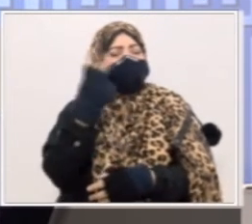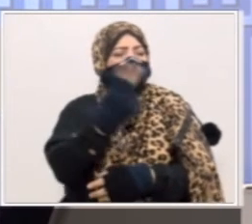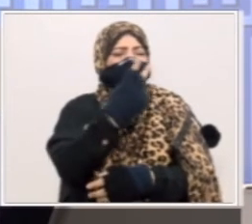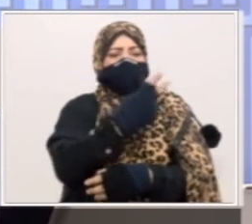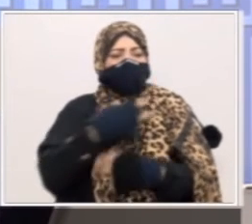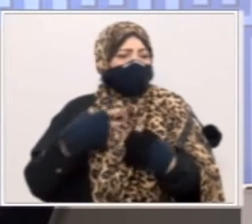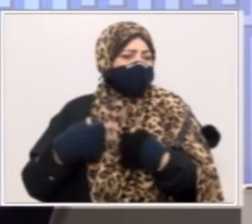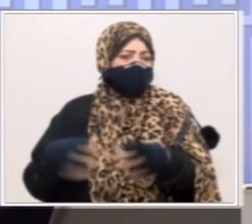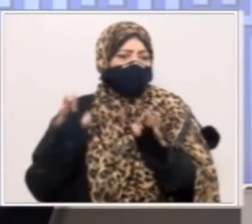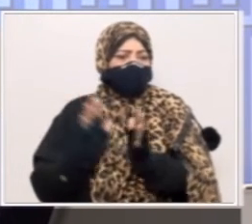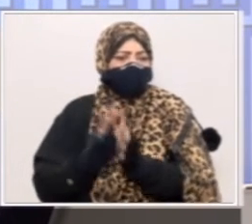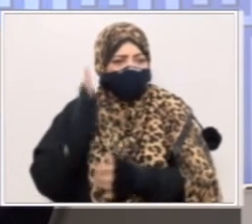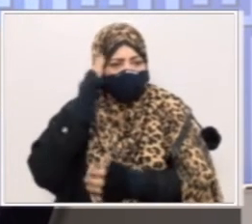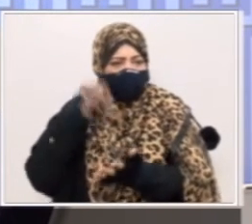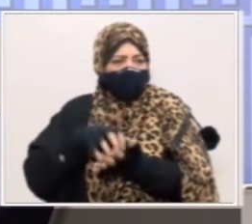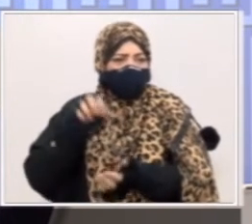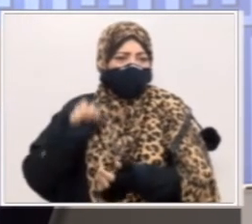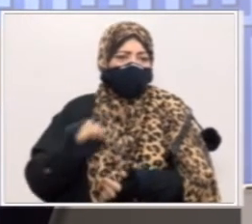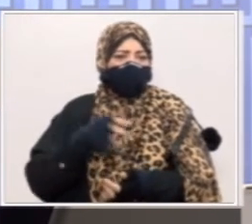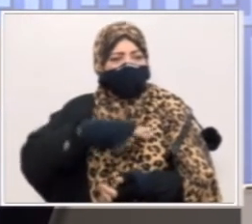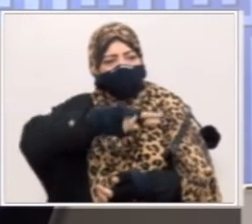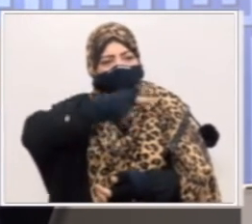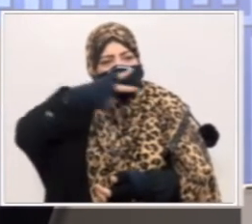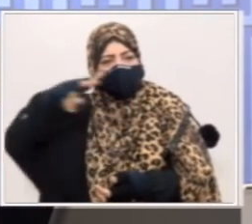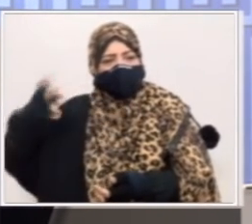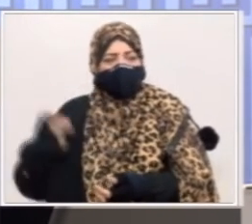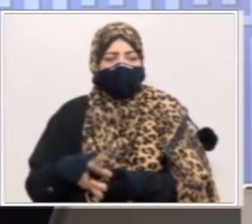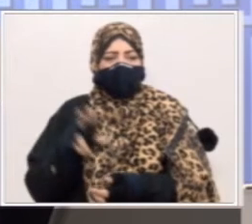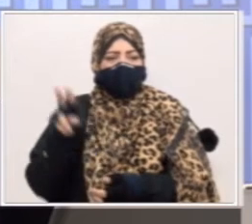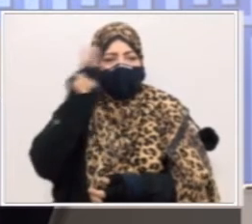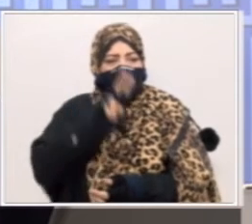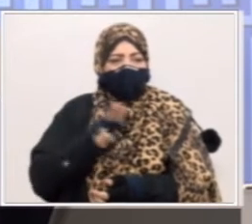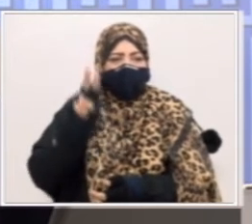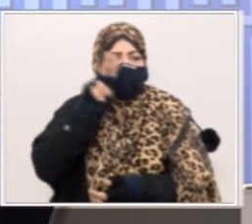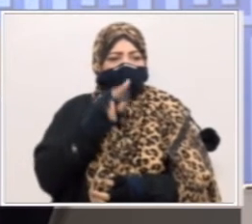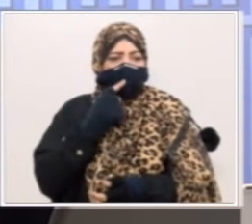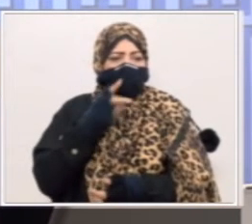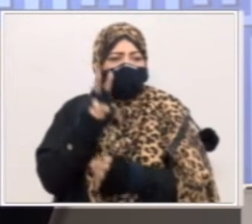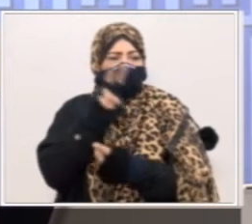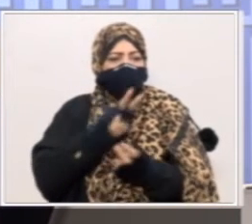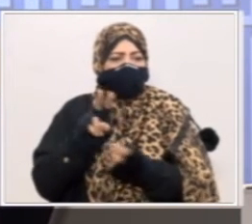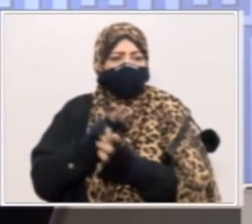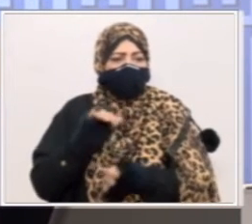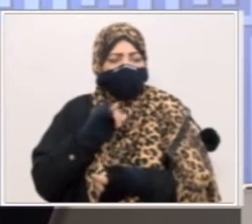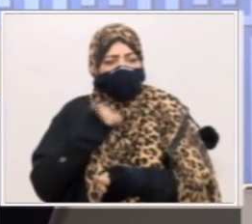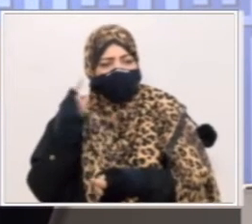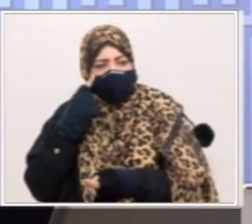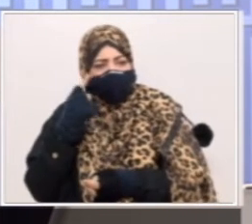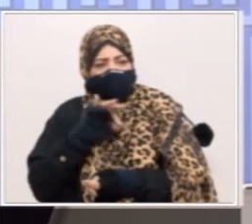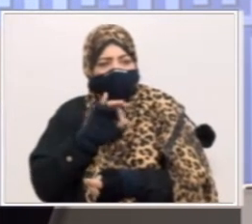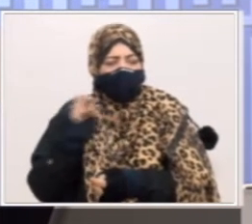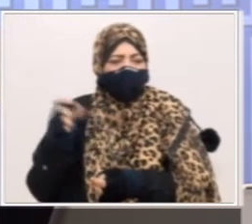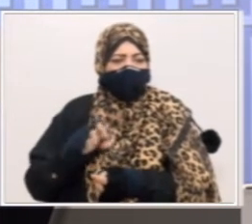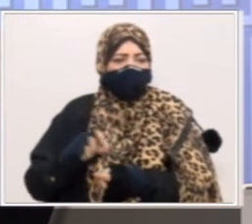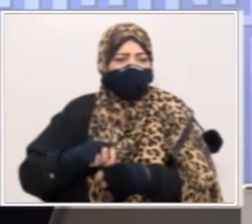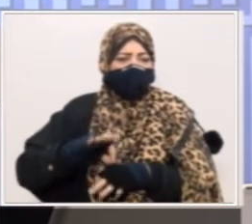ثم يسأل أحدهم كذلك عن مسألة من أخر الصوم حتى